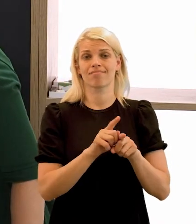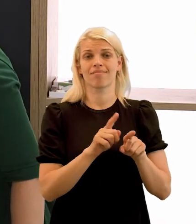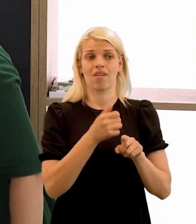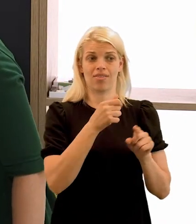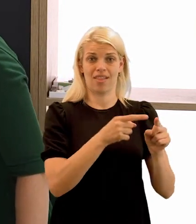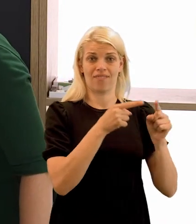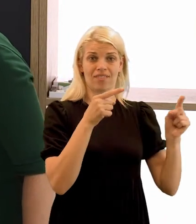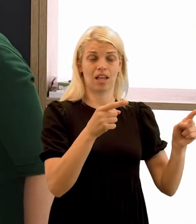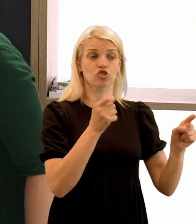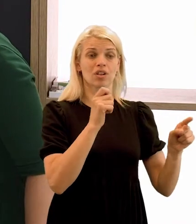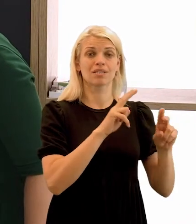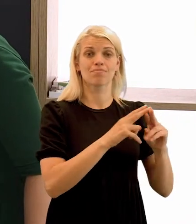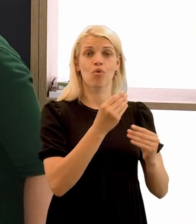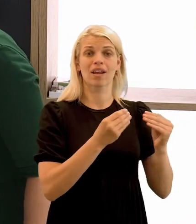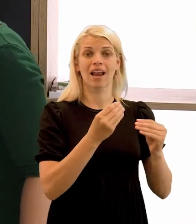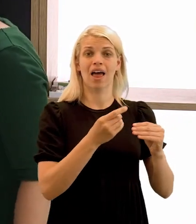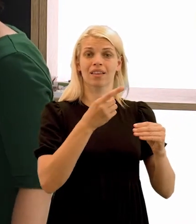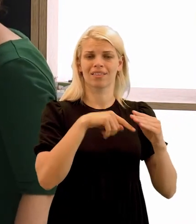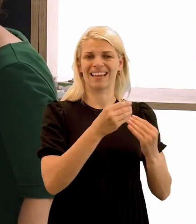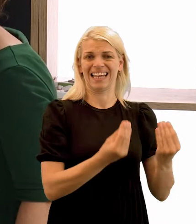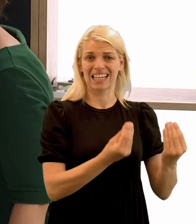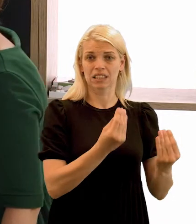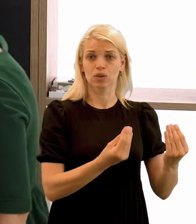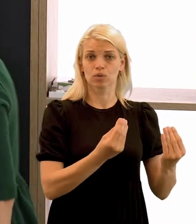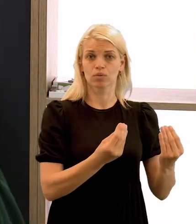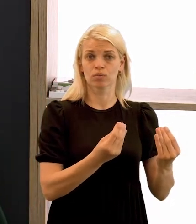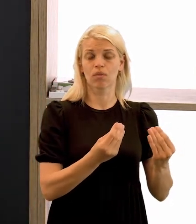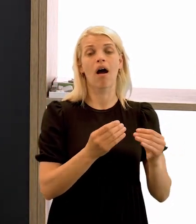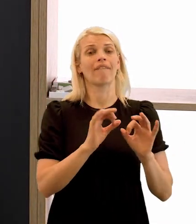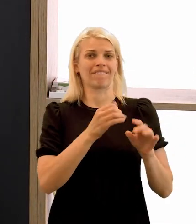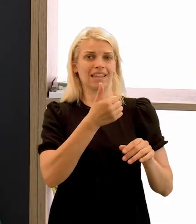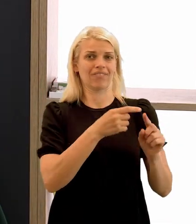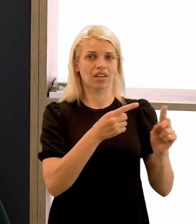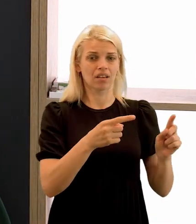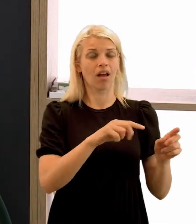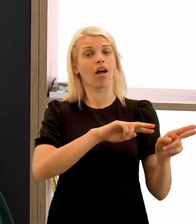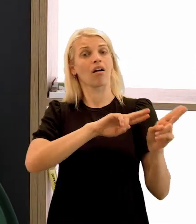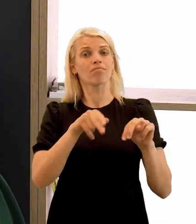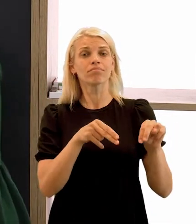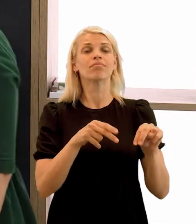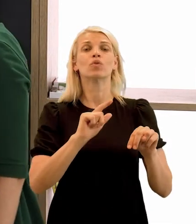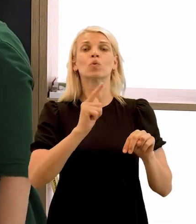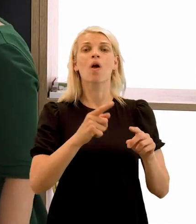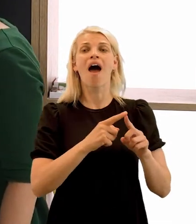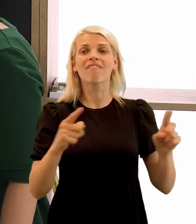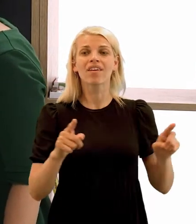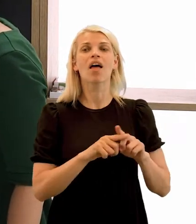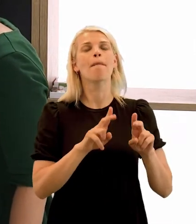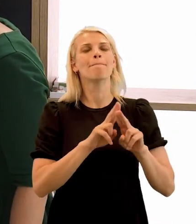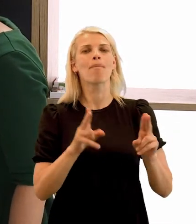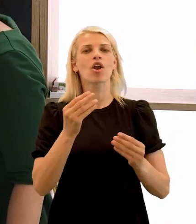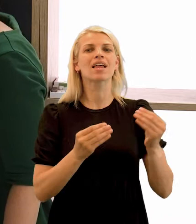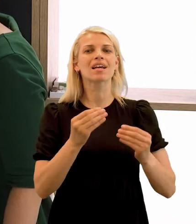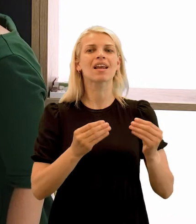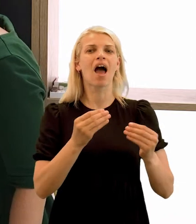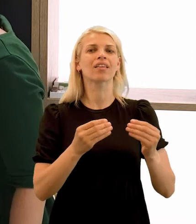na ihrisku. Toto by mohla byť jedna veta. Ďalšia veta. Mohli športovať v telocvični. Ja som v tomto